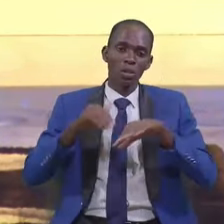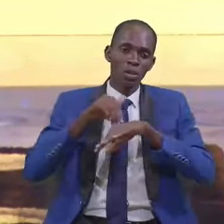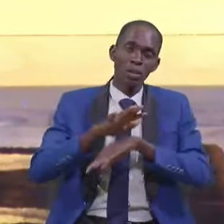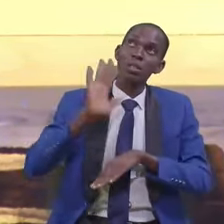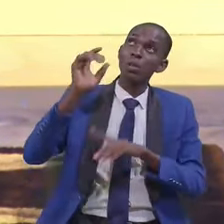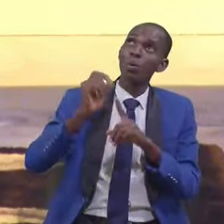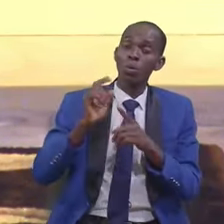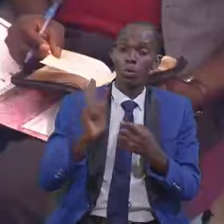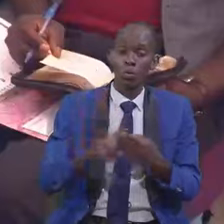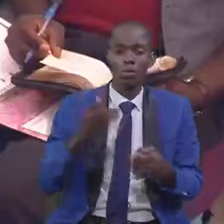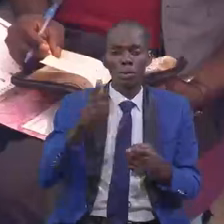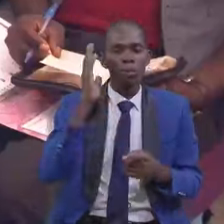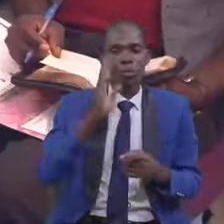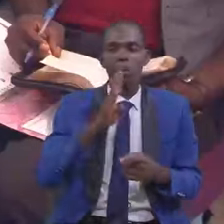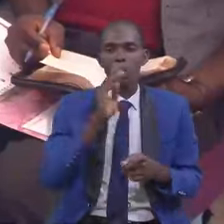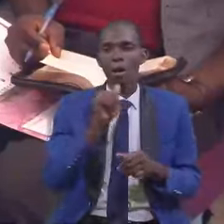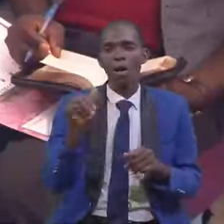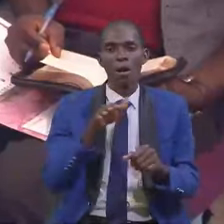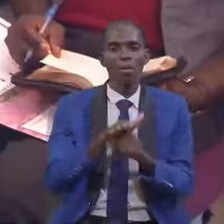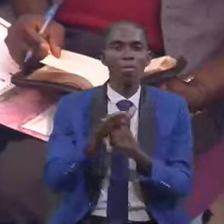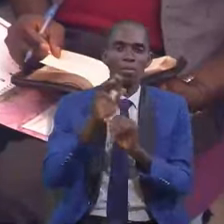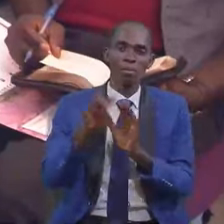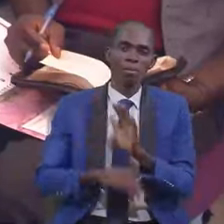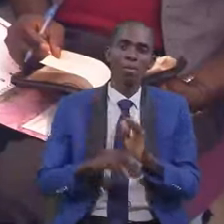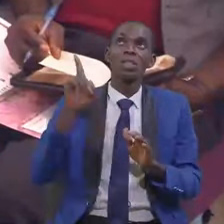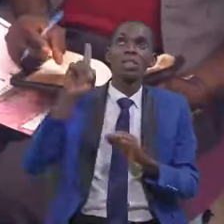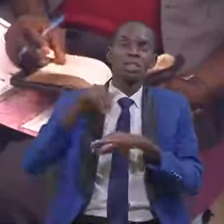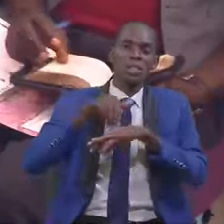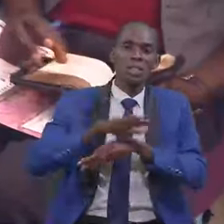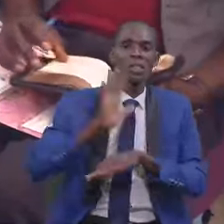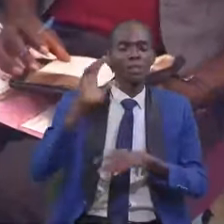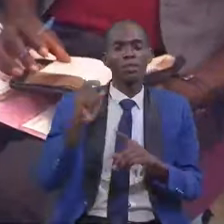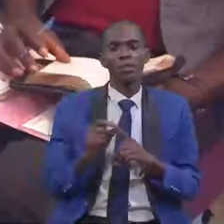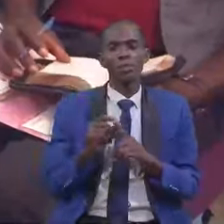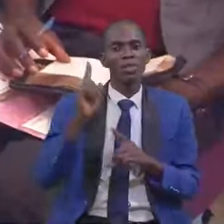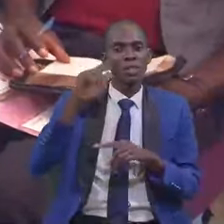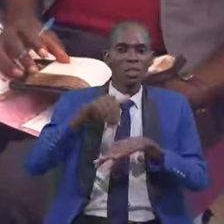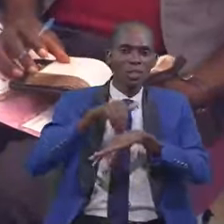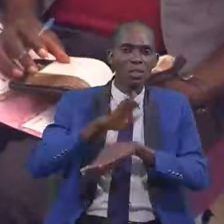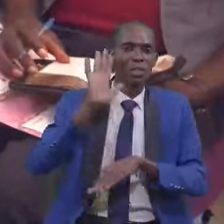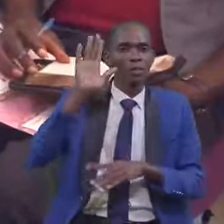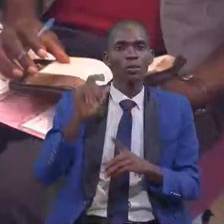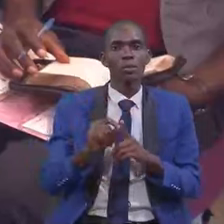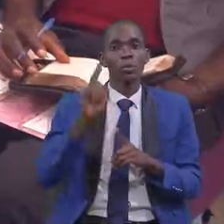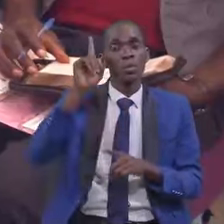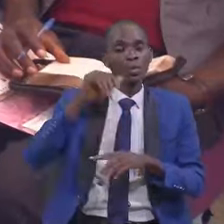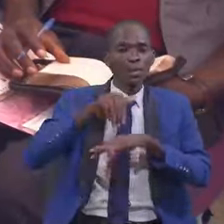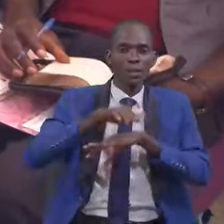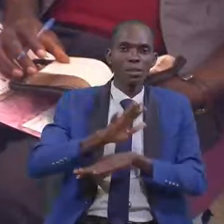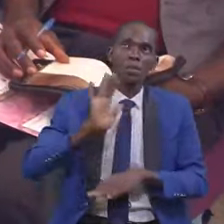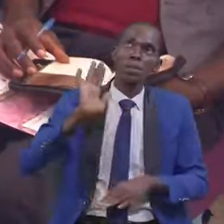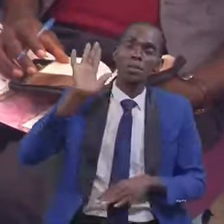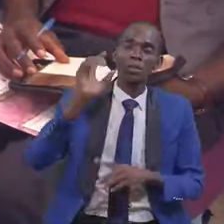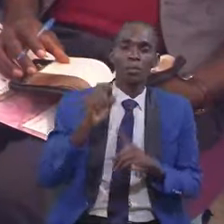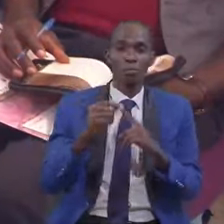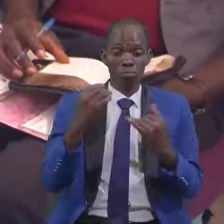un accomplissement. Il envoya sa parole. Il envoie sa parole. Il envoie sa parole. Ce soir, il